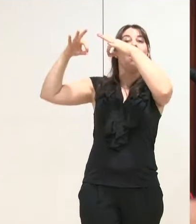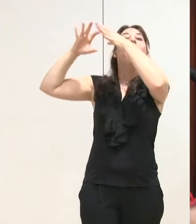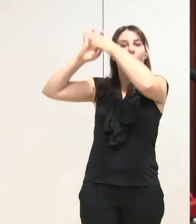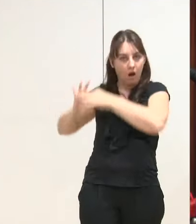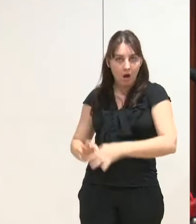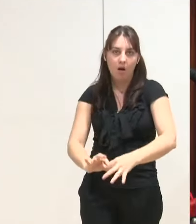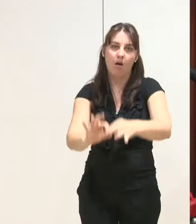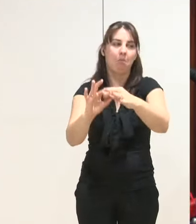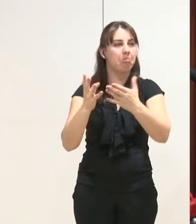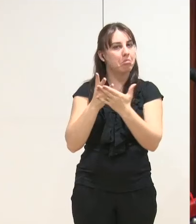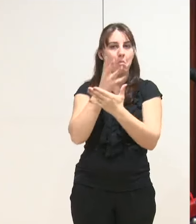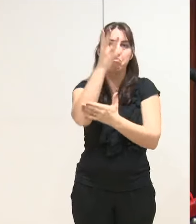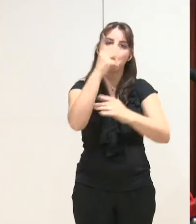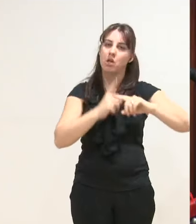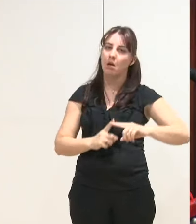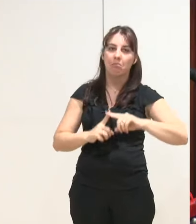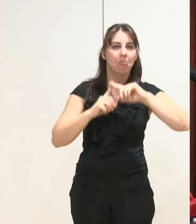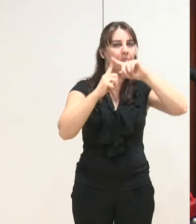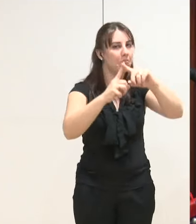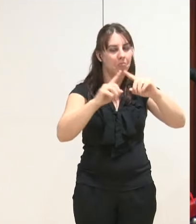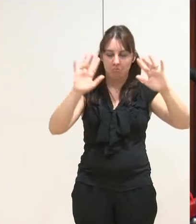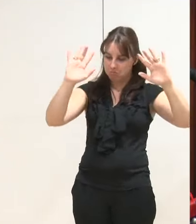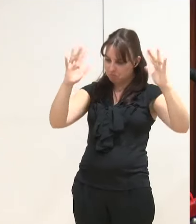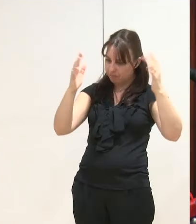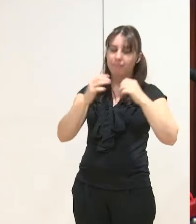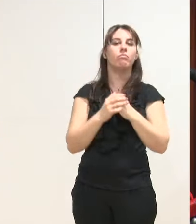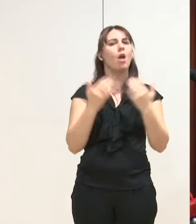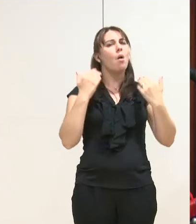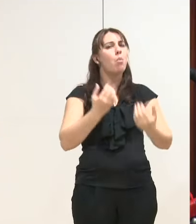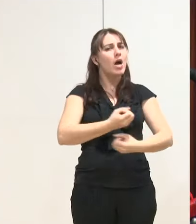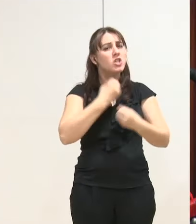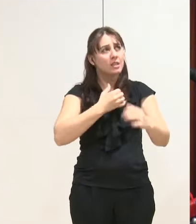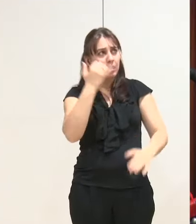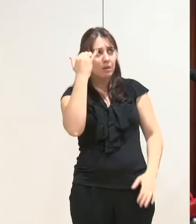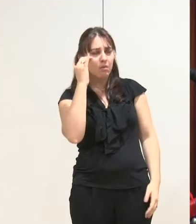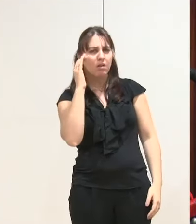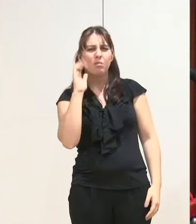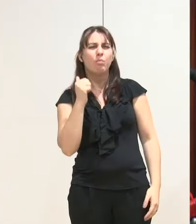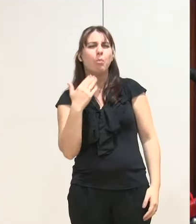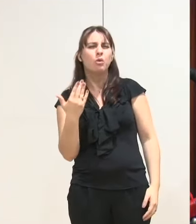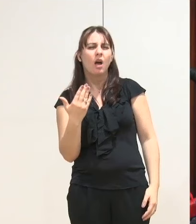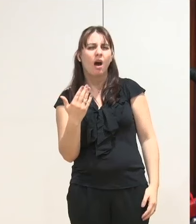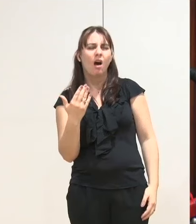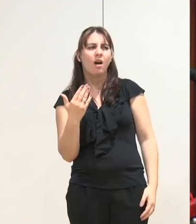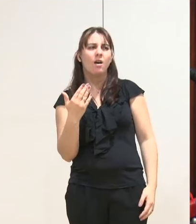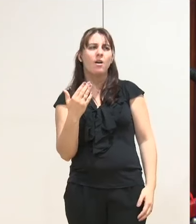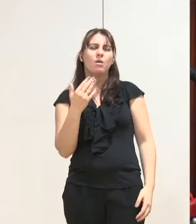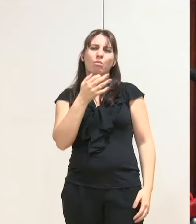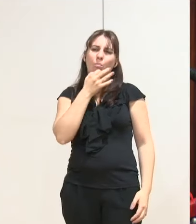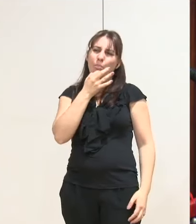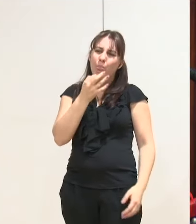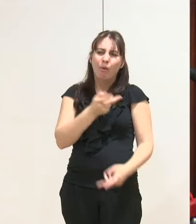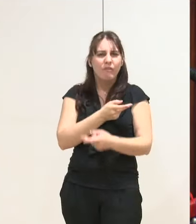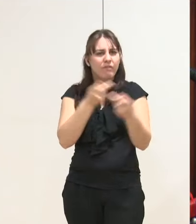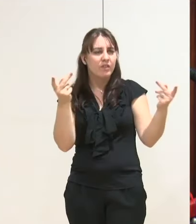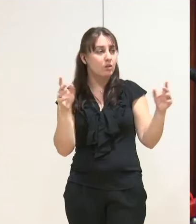est un très bon projet euh mon intervention c'est c'est pas simplement pour dire ça c'est pour dire que effectivement